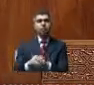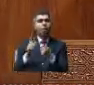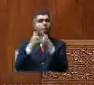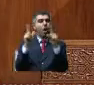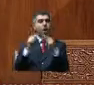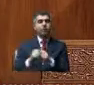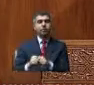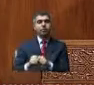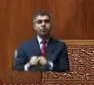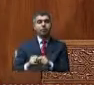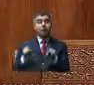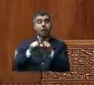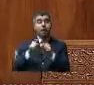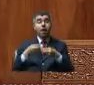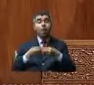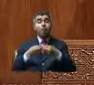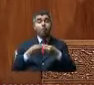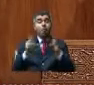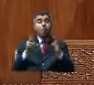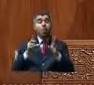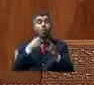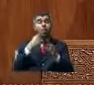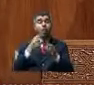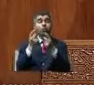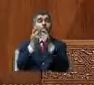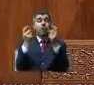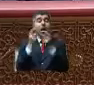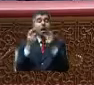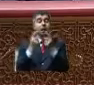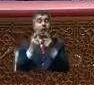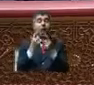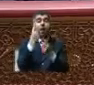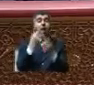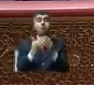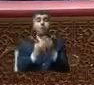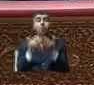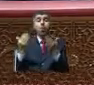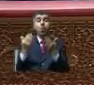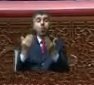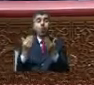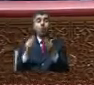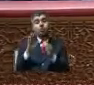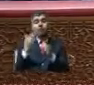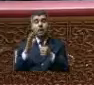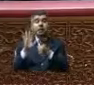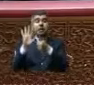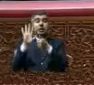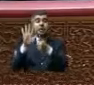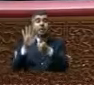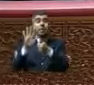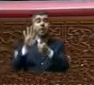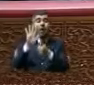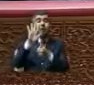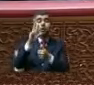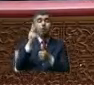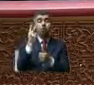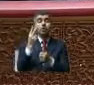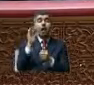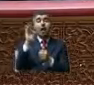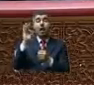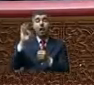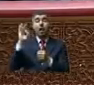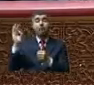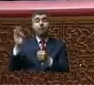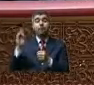بعدما كانت تبيعه الشركات الاجنبيه بمليون درهم ويهمها الدواء حوالي 625 الف مواطن مغربي